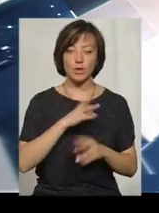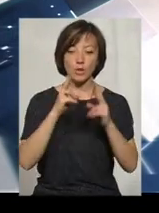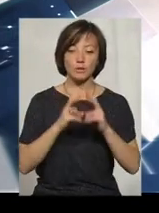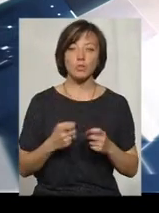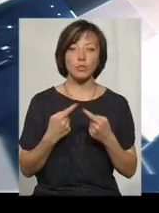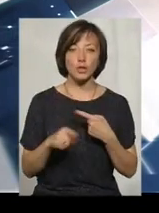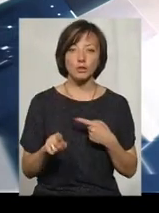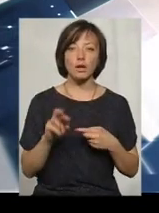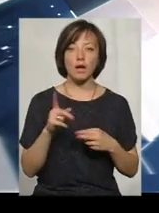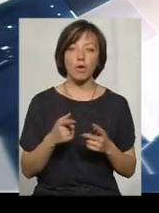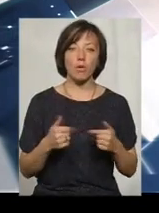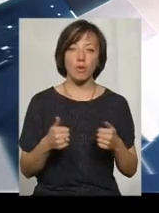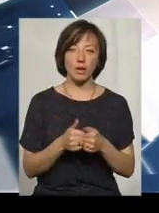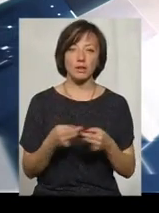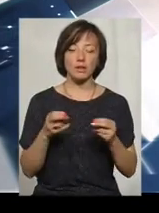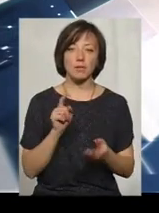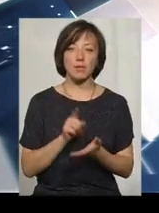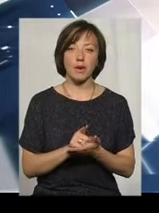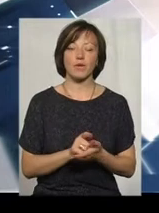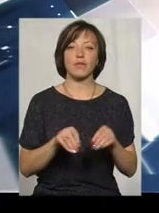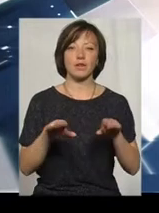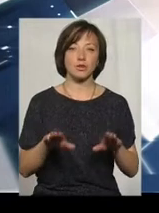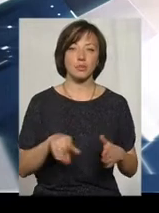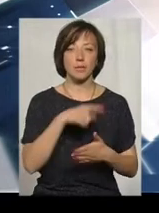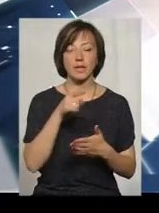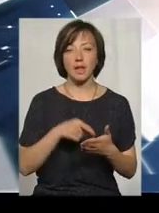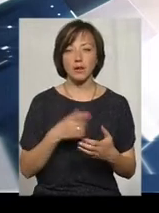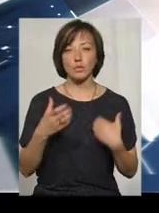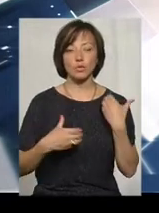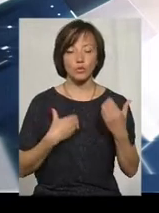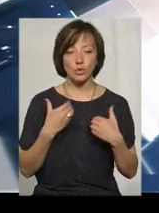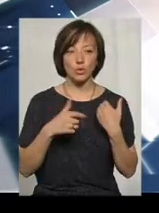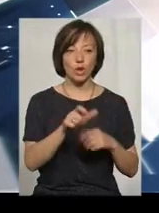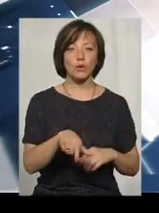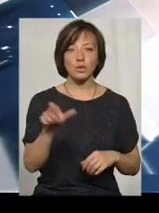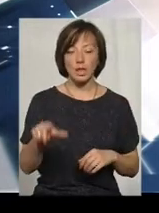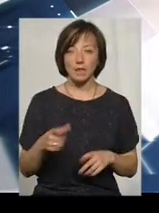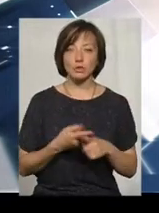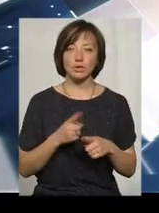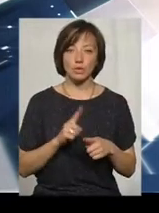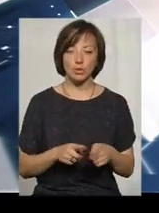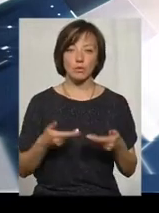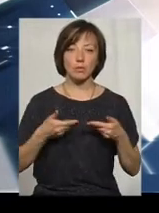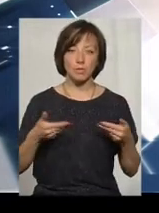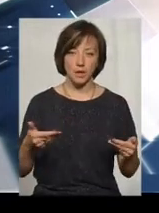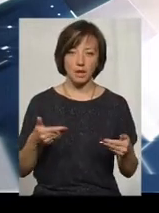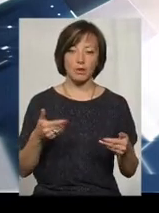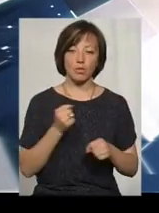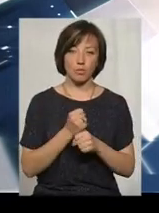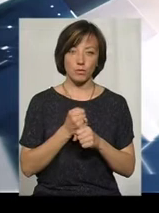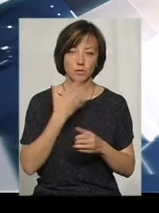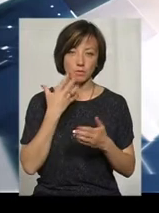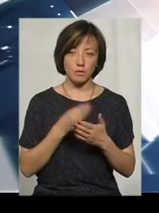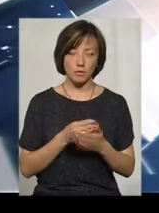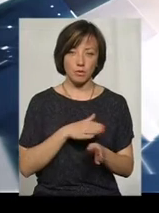як орган, де мають вирішувати це саме питання, які турбують людей. Саме з цього ми будуємо свою роботу,